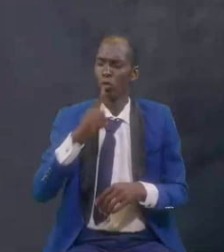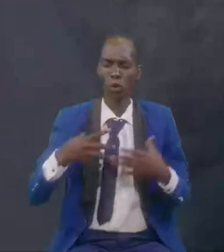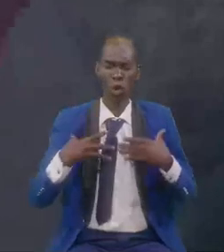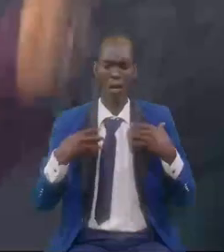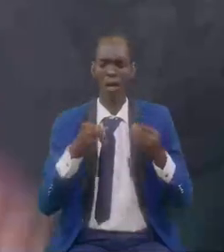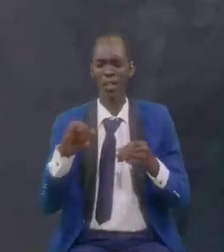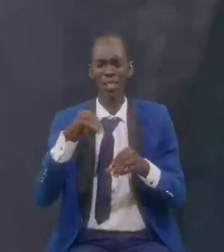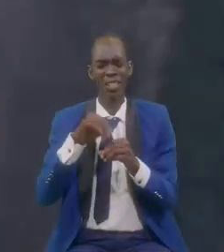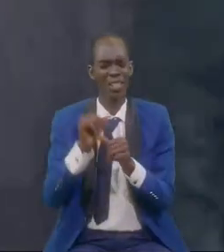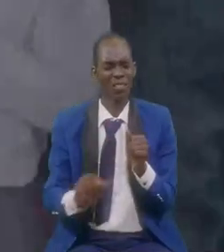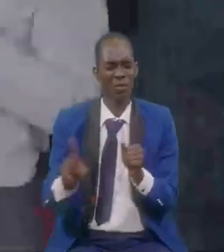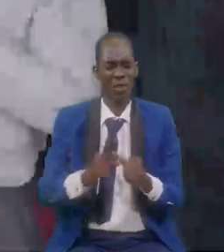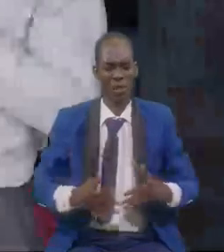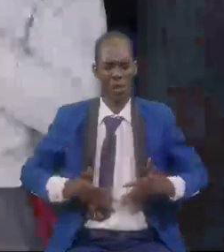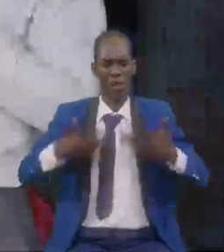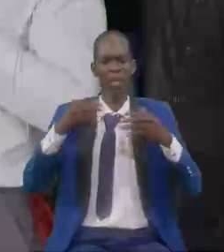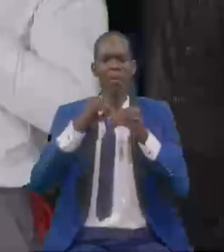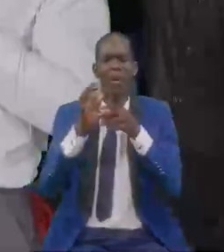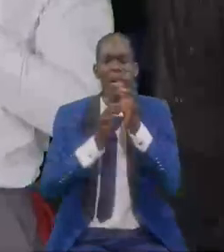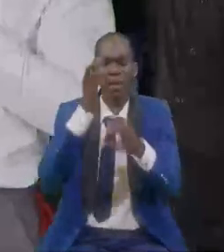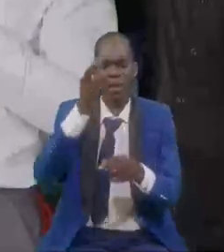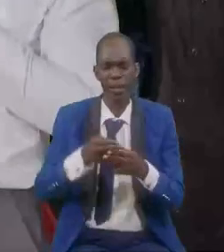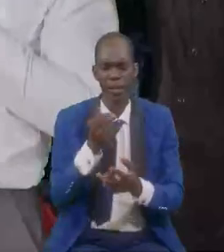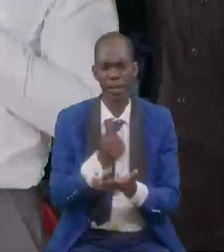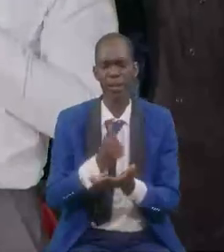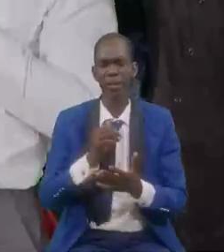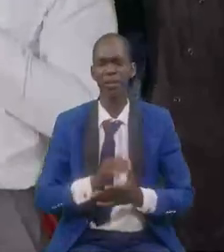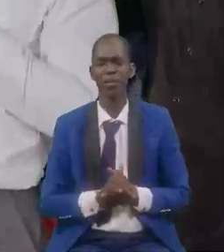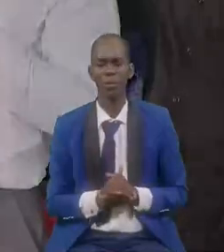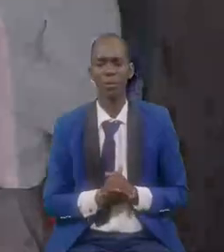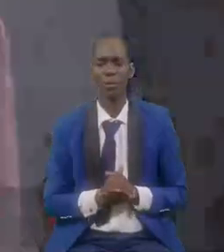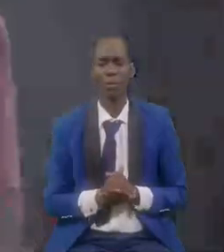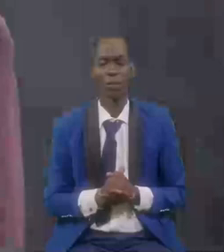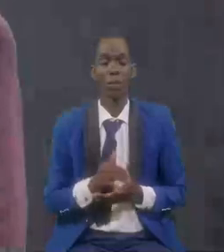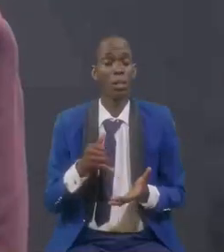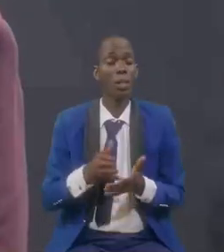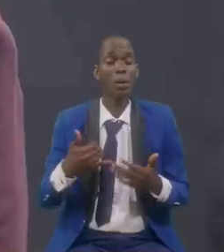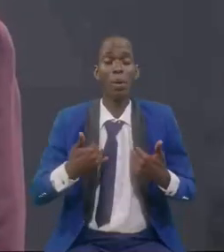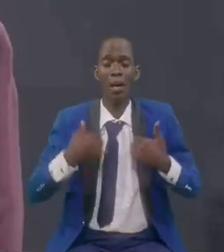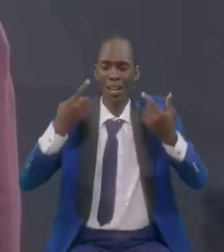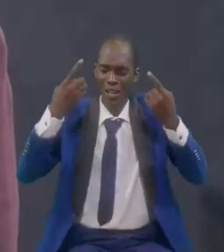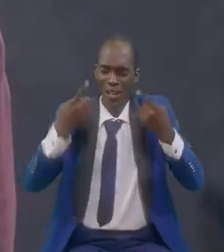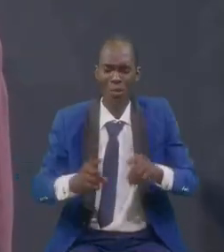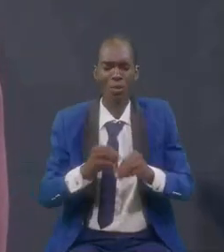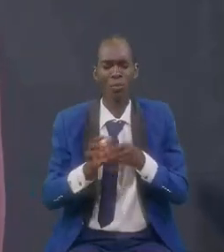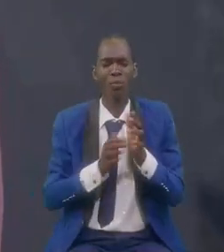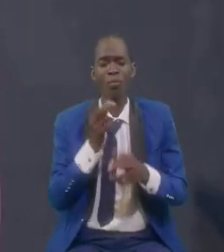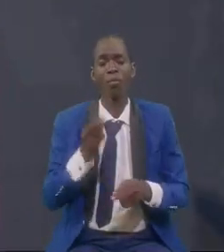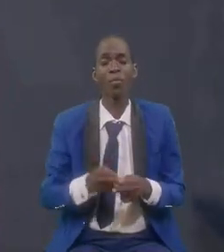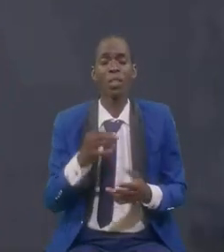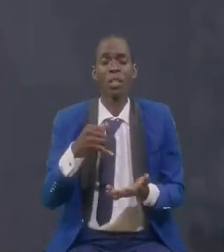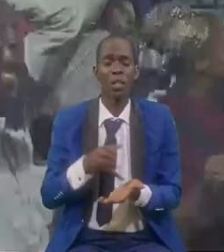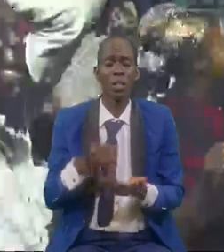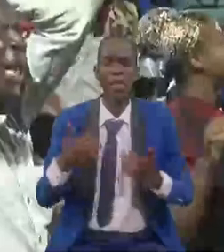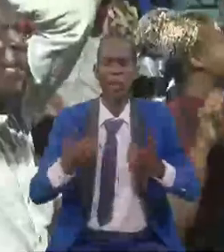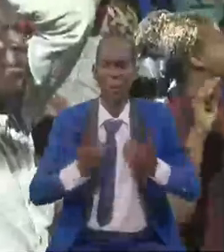dans chaque vie au nom de Jésus. C'est fait. C'est